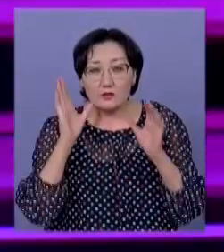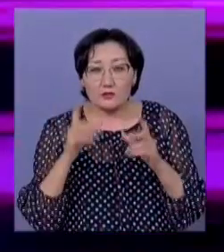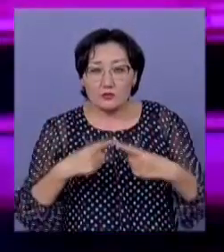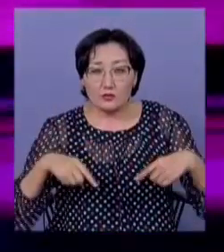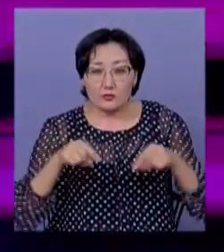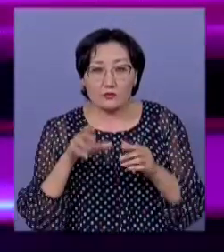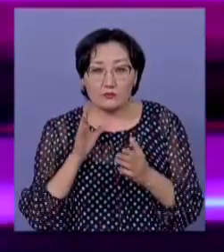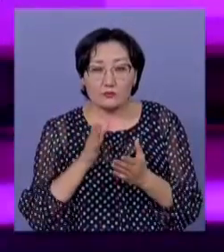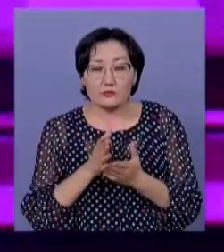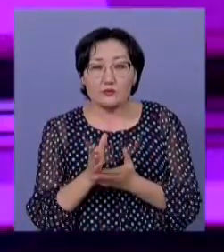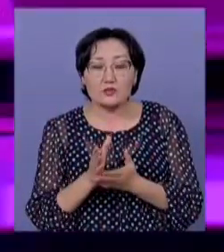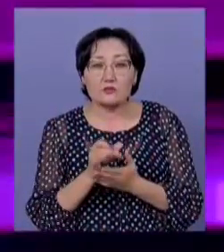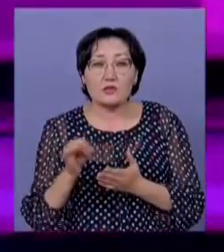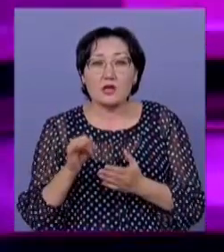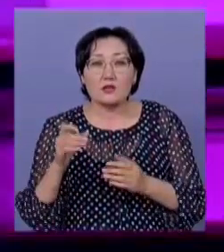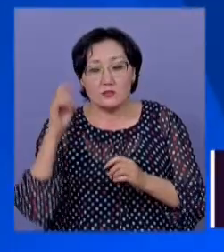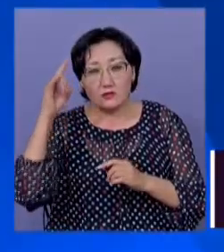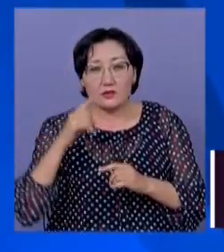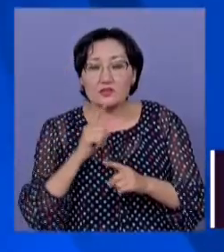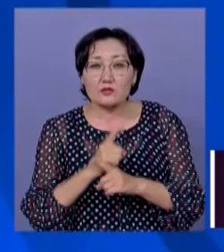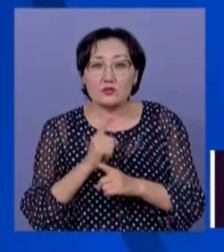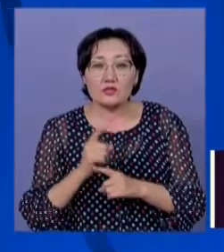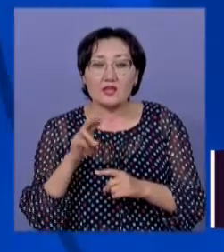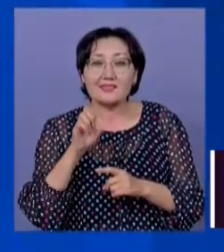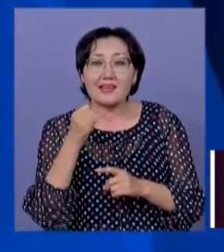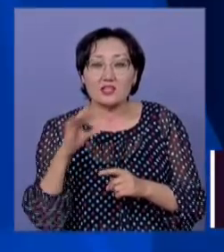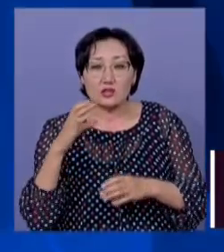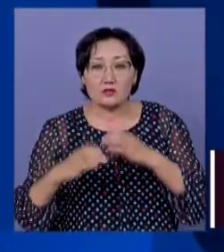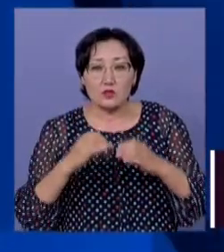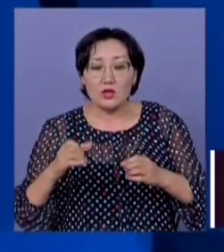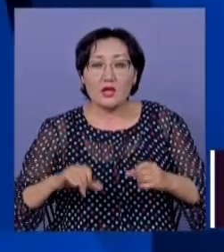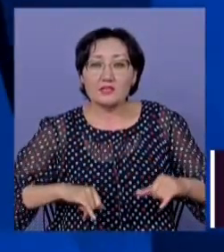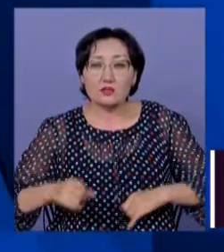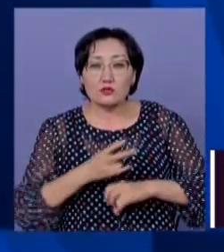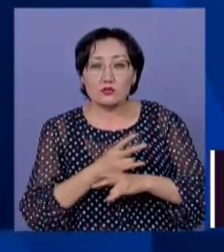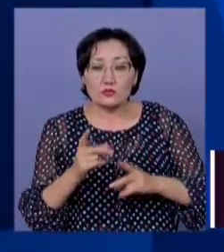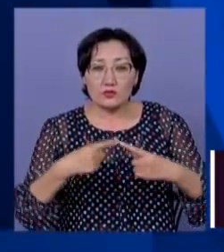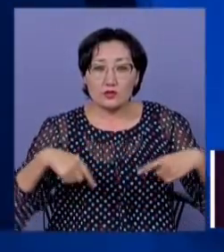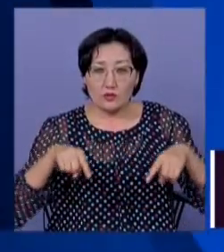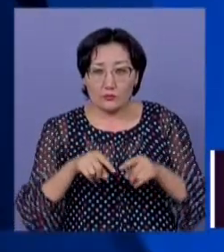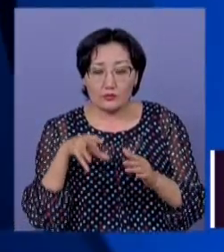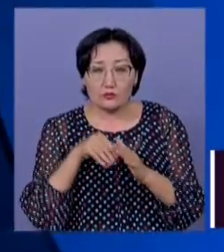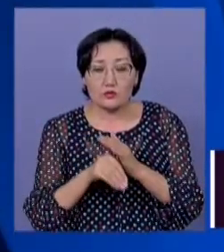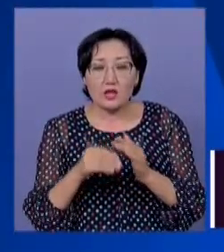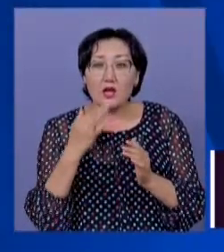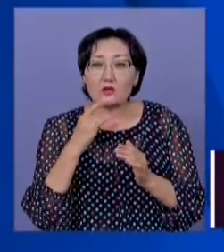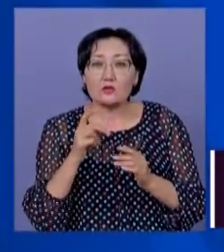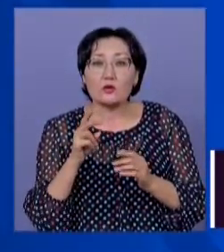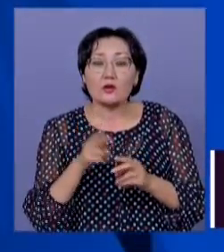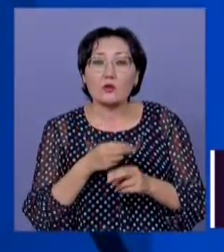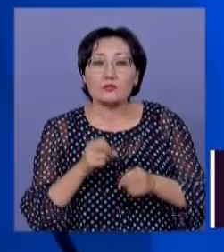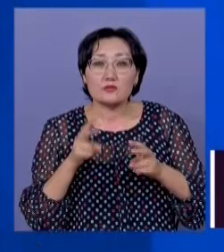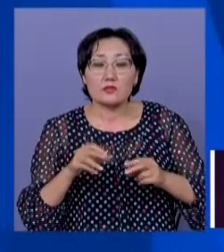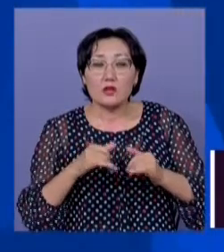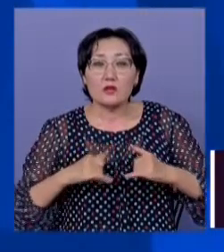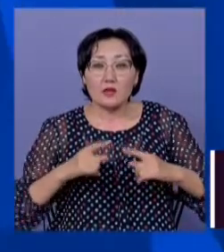идеологияны ұстанушы. Және елімізде тыйым салынған Даиш халықаралық террористік ұйымының жақтасы ретінде Ұлттық қауіпсіздік комитетінің